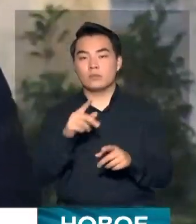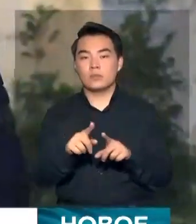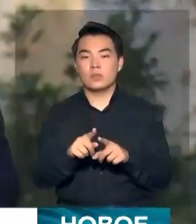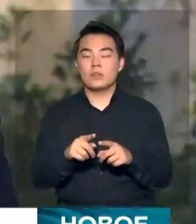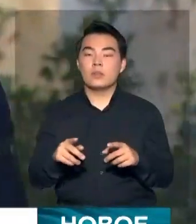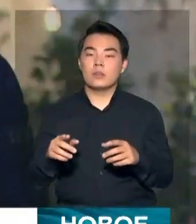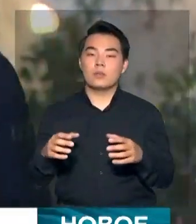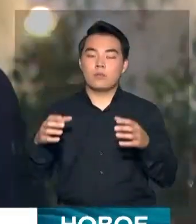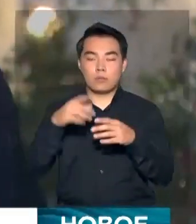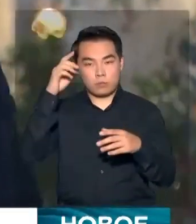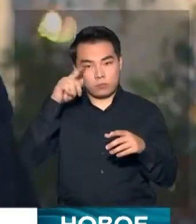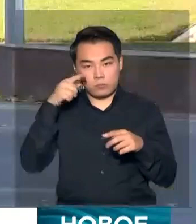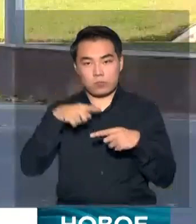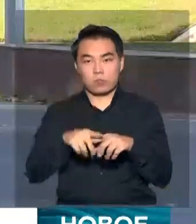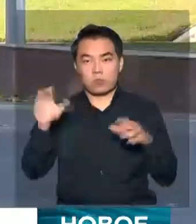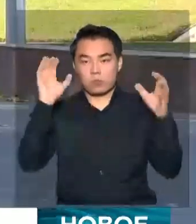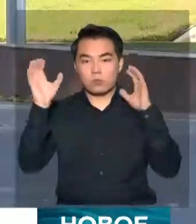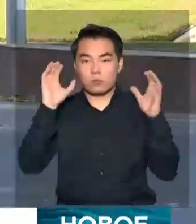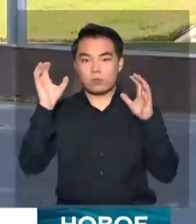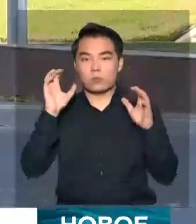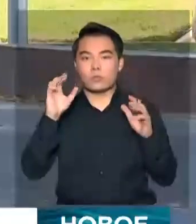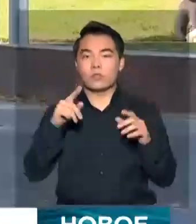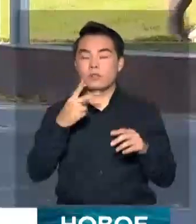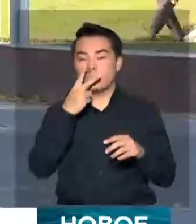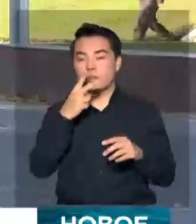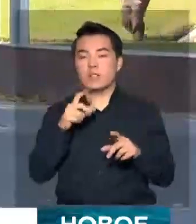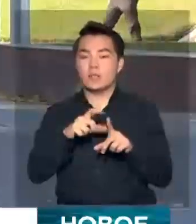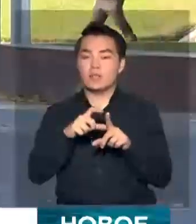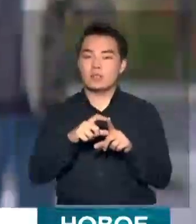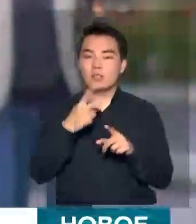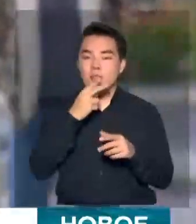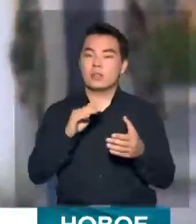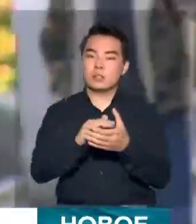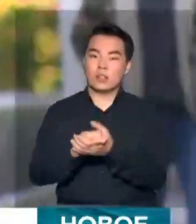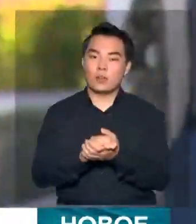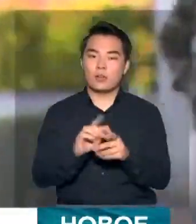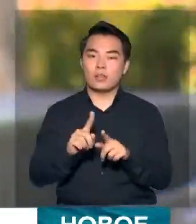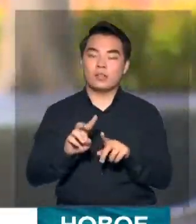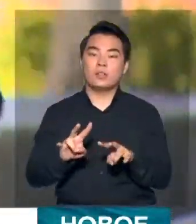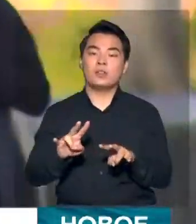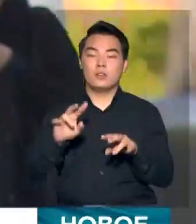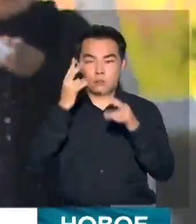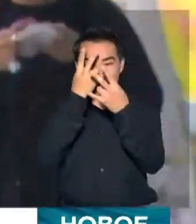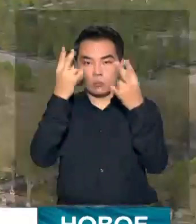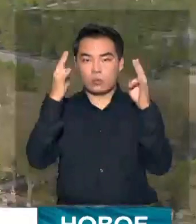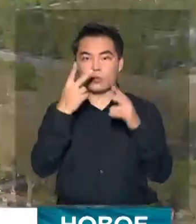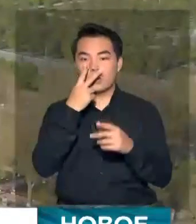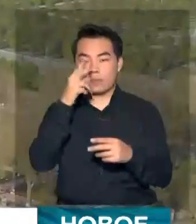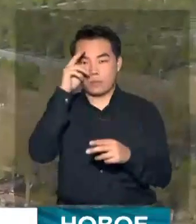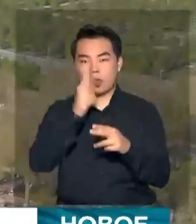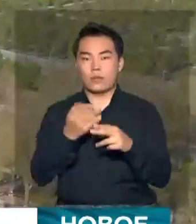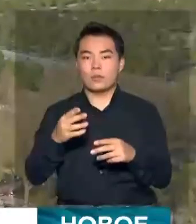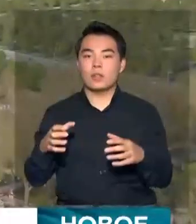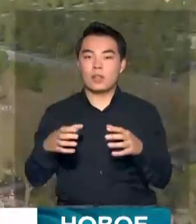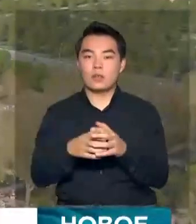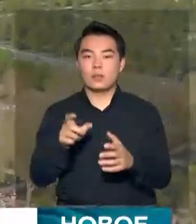пространство для вузов. Это позволит студентам изучать языки друг друга, знакомиться с историей и культурой братских народов. В